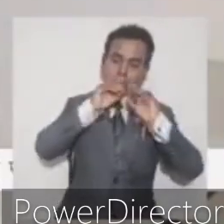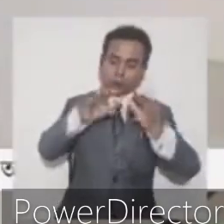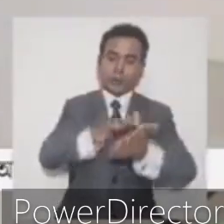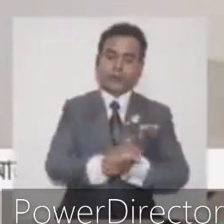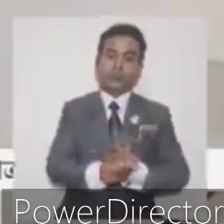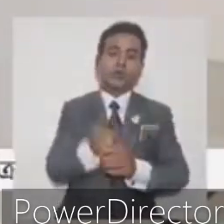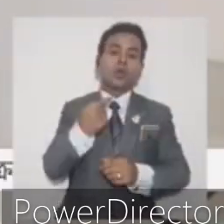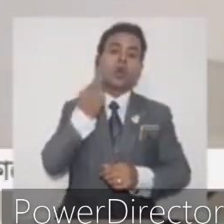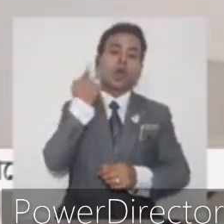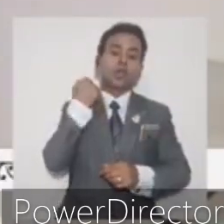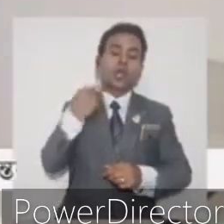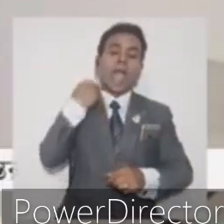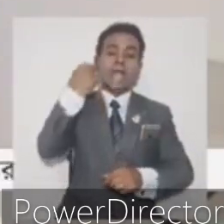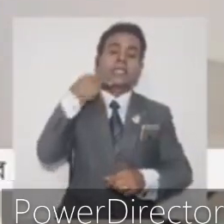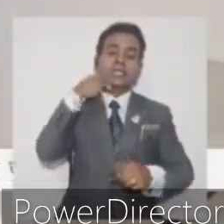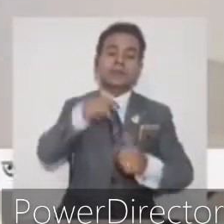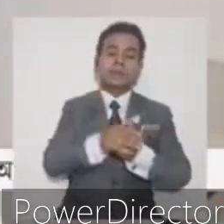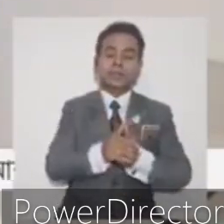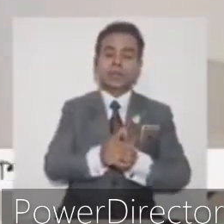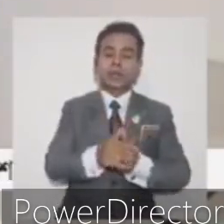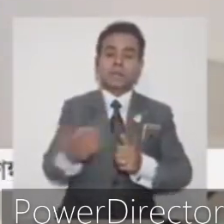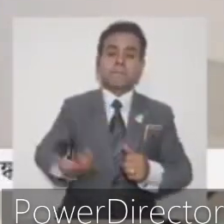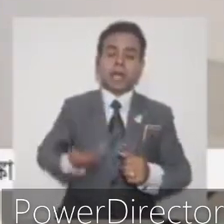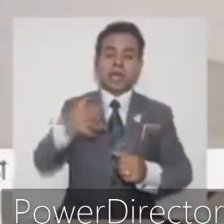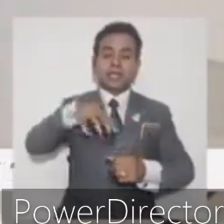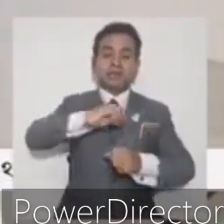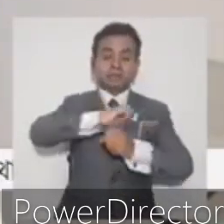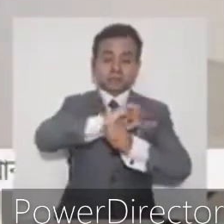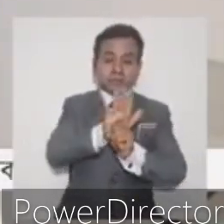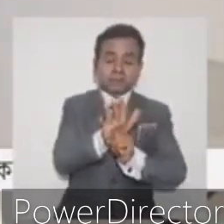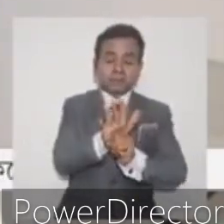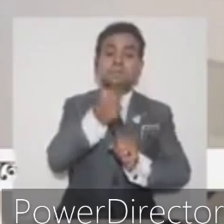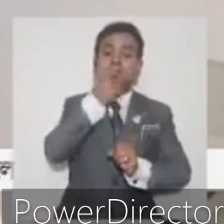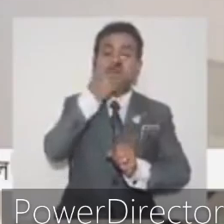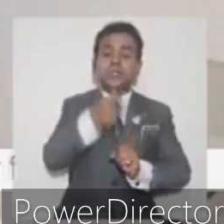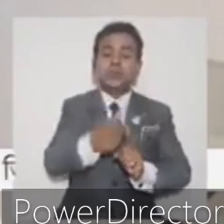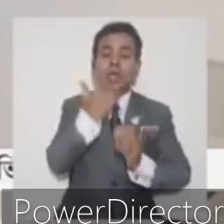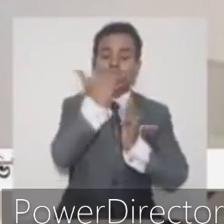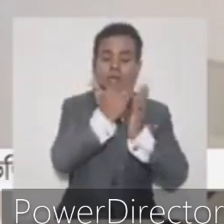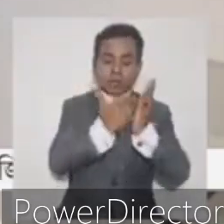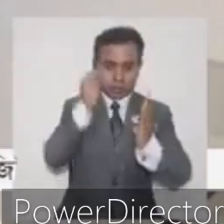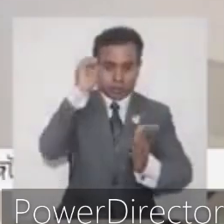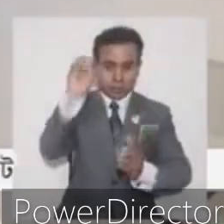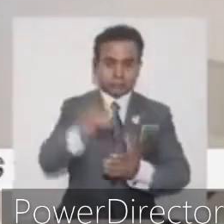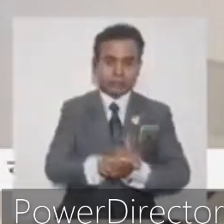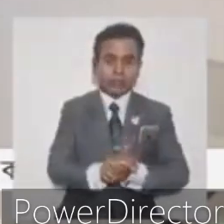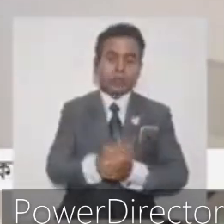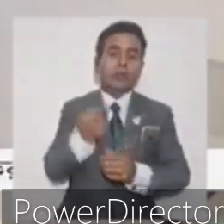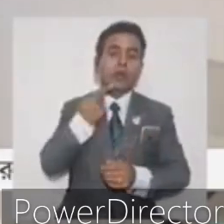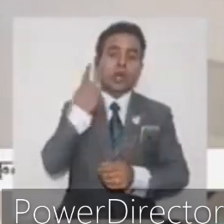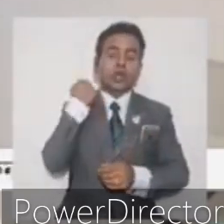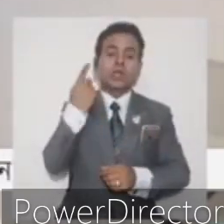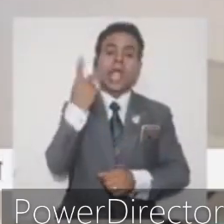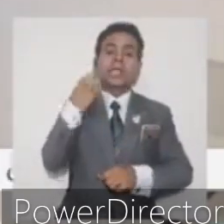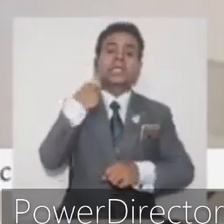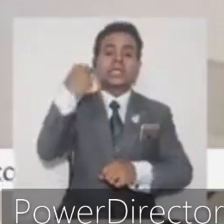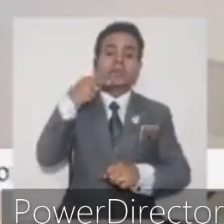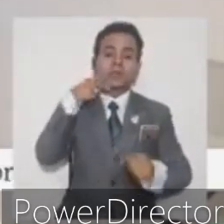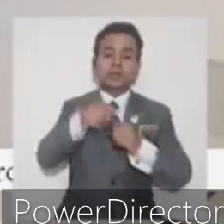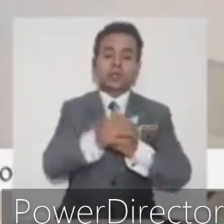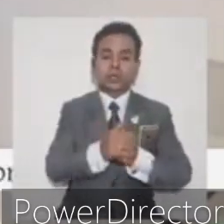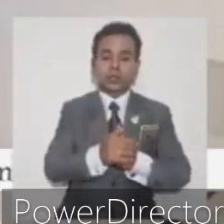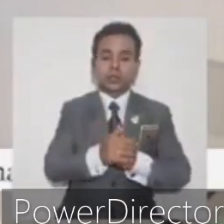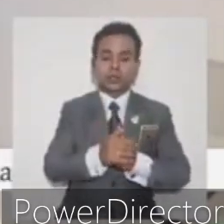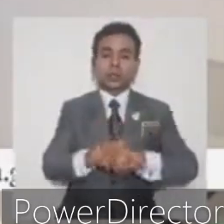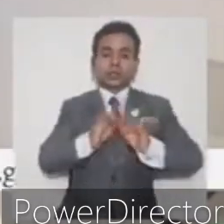ধরতে চাই। গত 24 ঘন্টায় টেস্ট করা হয়েছে 1740, মোট টেস্ট করা হয়েছে এই